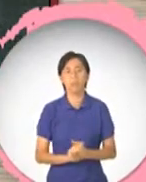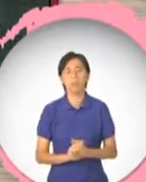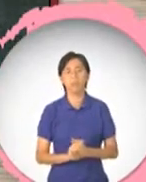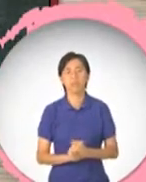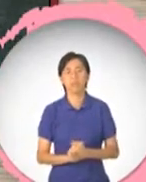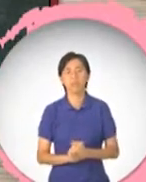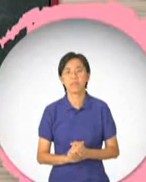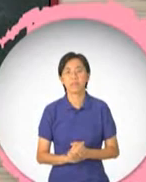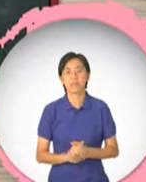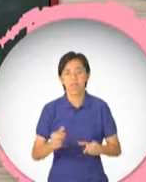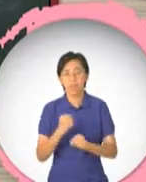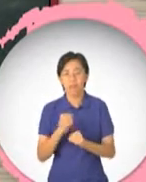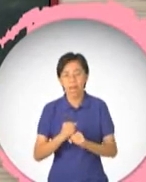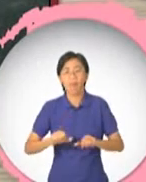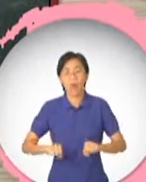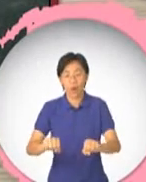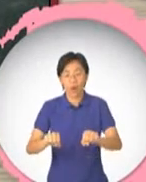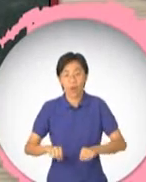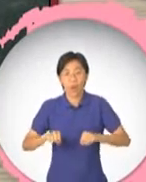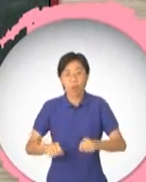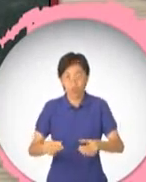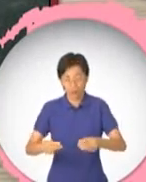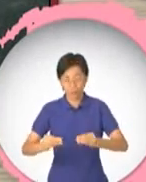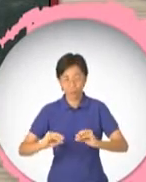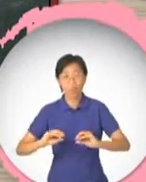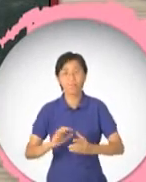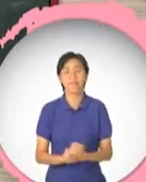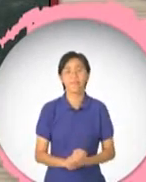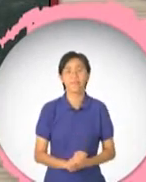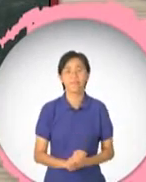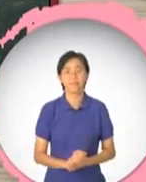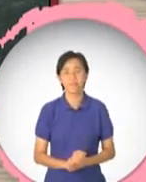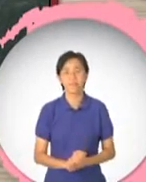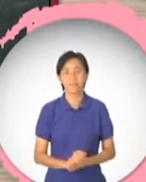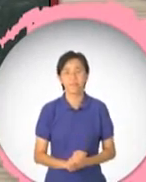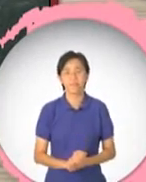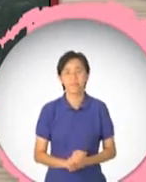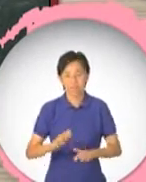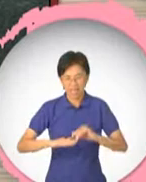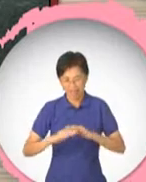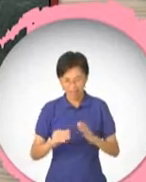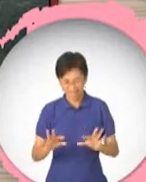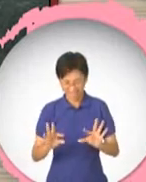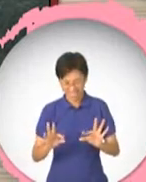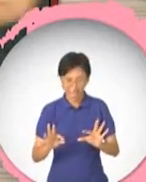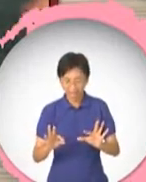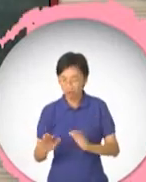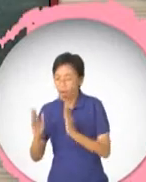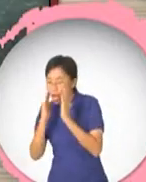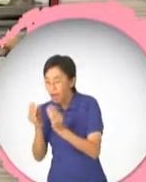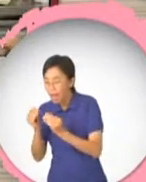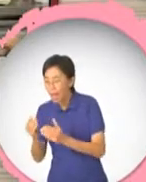หรือว่า ด้านด้านไม่สวยลงถูกค่ะเอาด้านสวยขึ้นนะคะถ้าเกิดมันติดมือก็อาจจะใช้แป้งนวลช่วยได้บ้างเล็กน้อยนะคะ